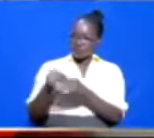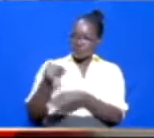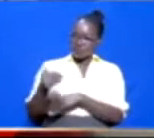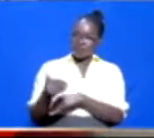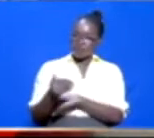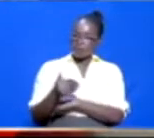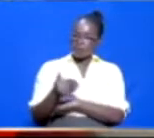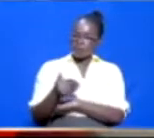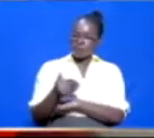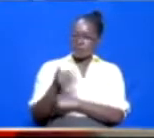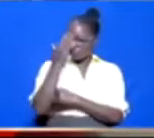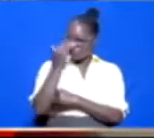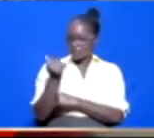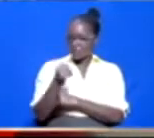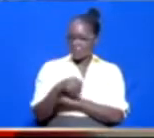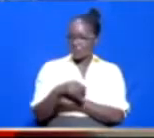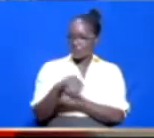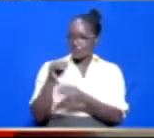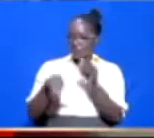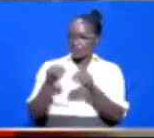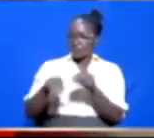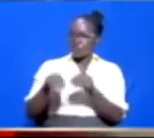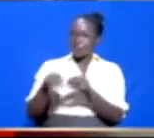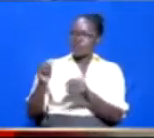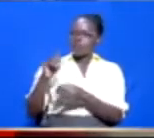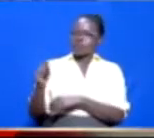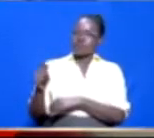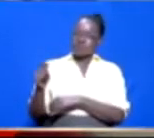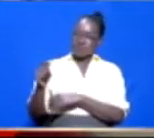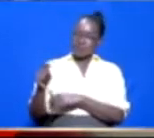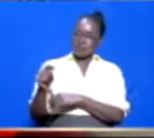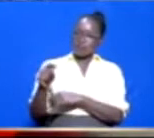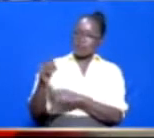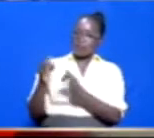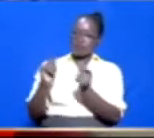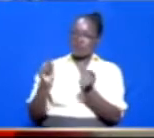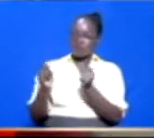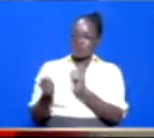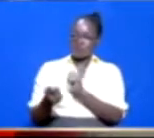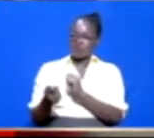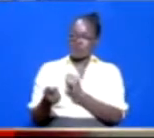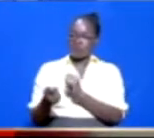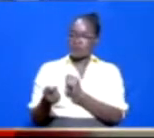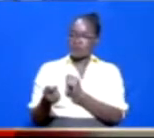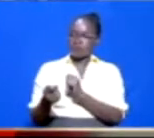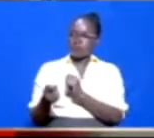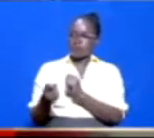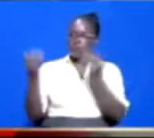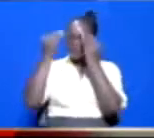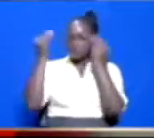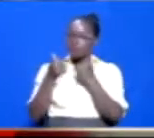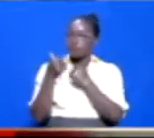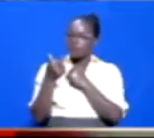shida kubwa kwa sababu Election Act, kama kulikuwa na amendment, na hiyo amendment koti imesema kwamba